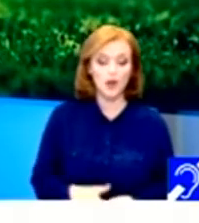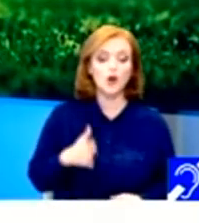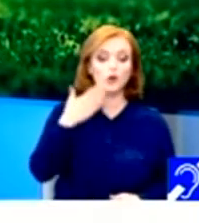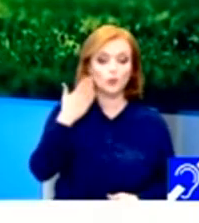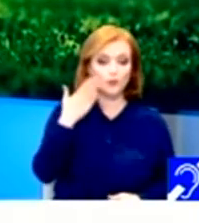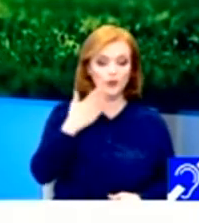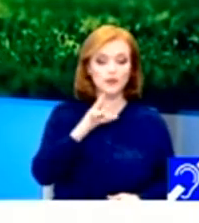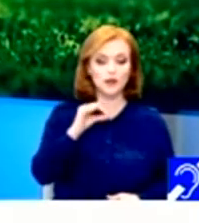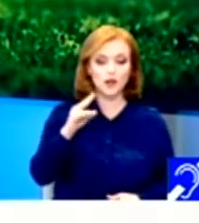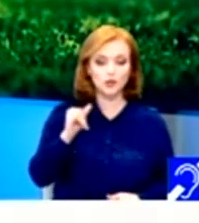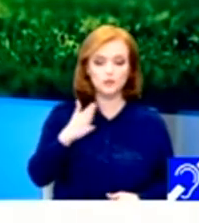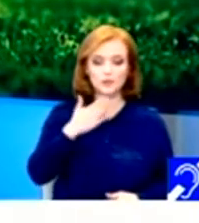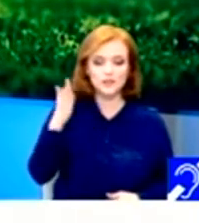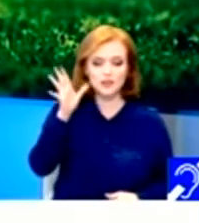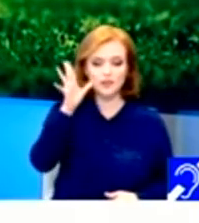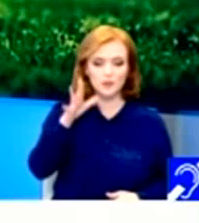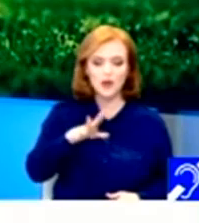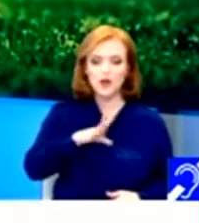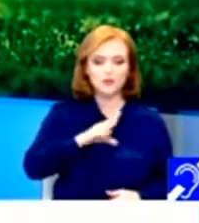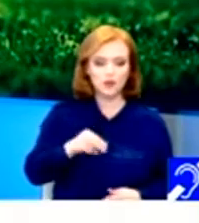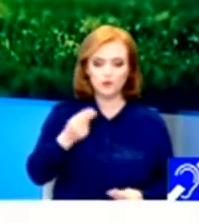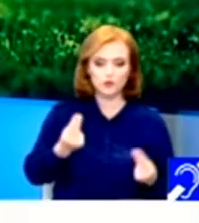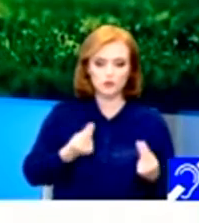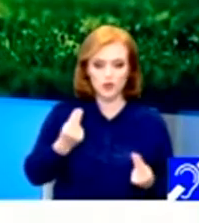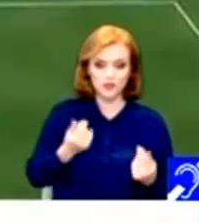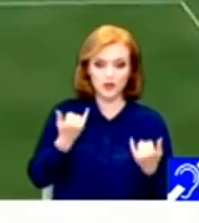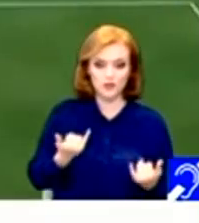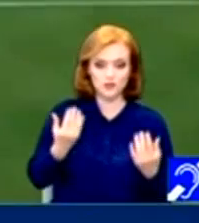tricolor mulți jucători care în ultima perioadă nu au mai fost convocați.